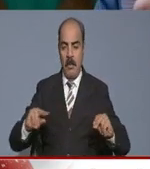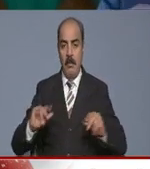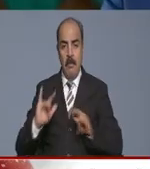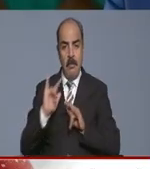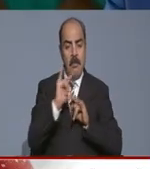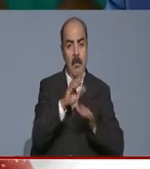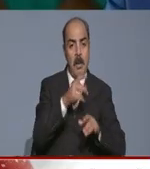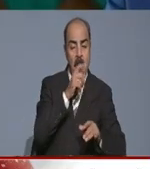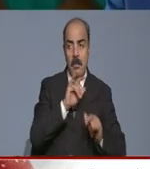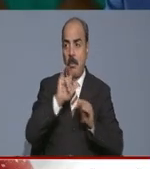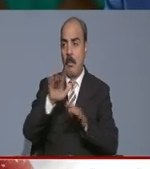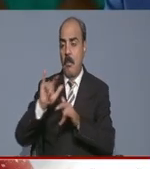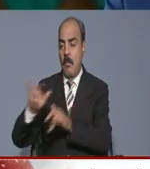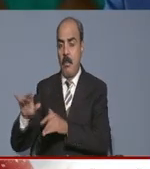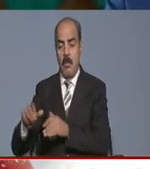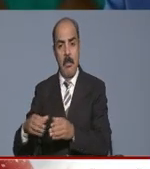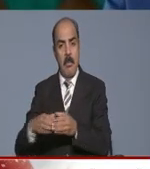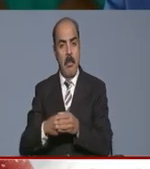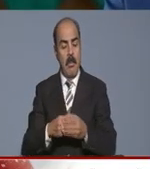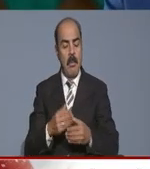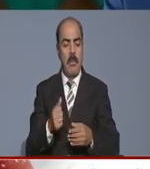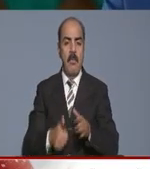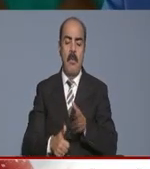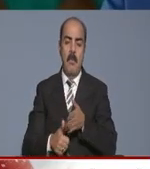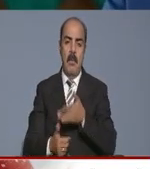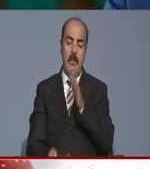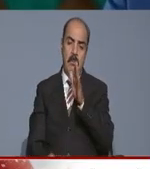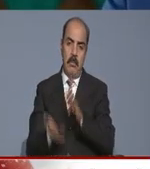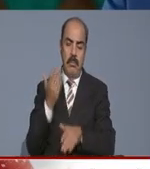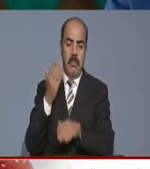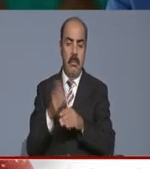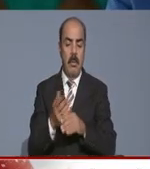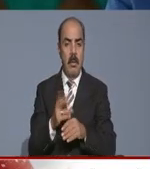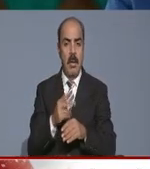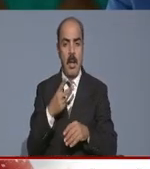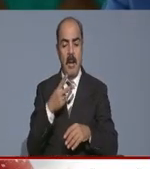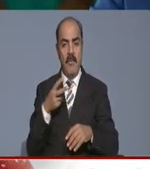البرازيل لدول البريكس قد تضاعفت بين عامي